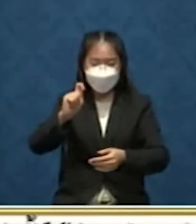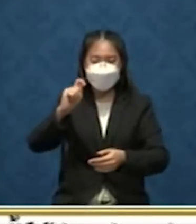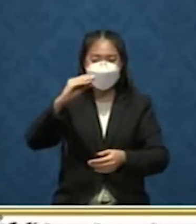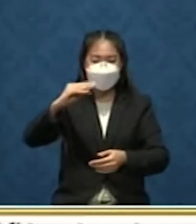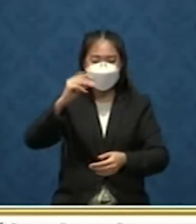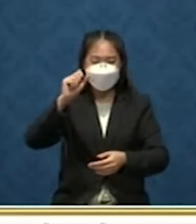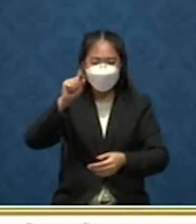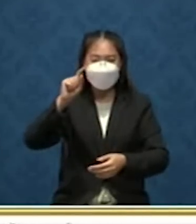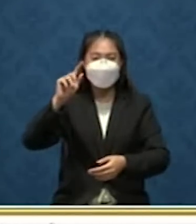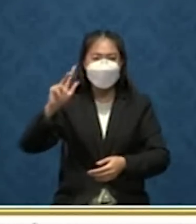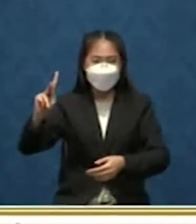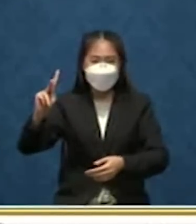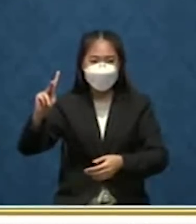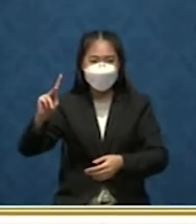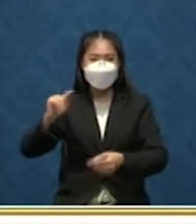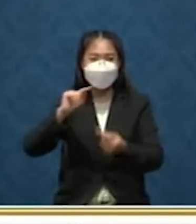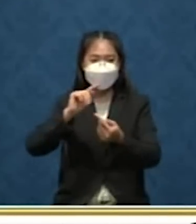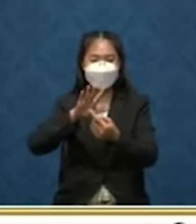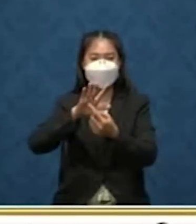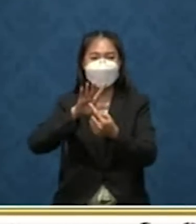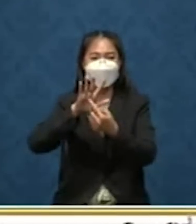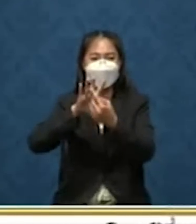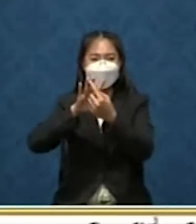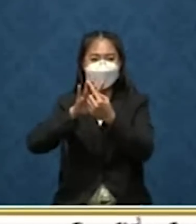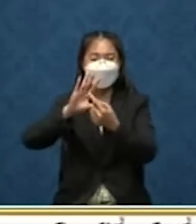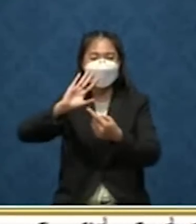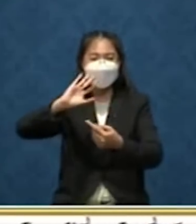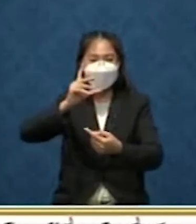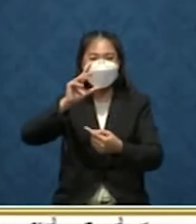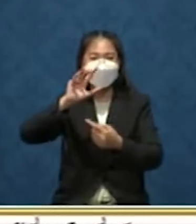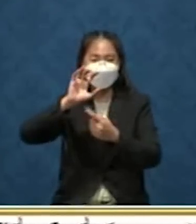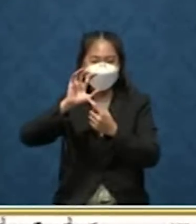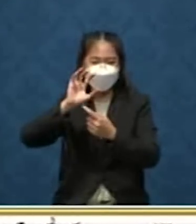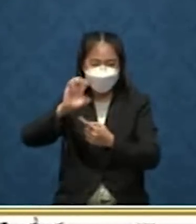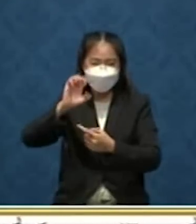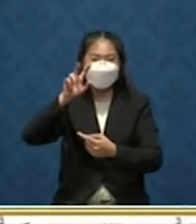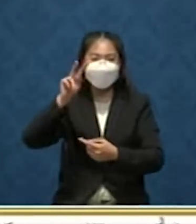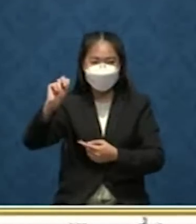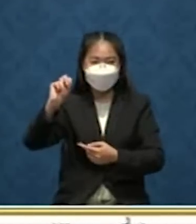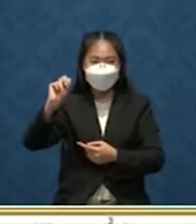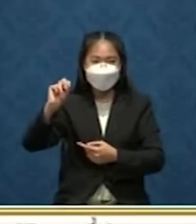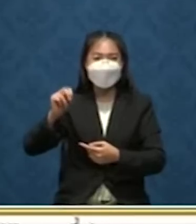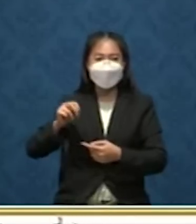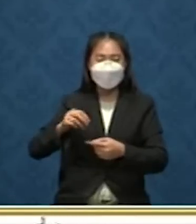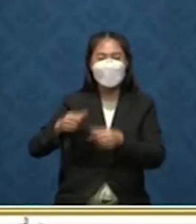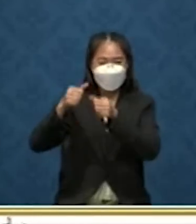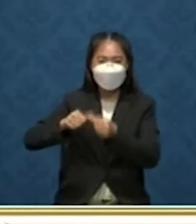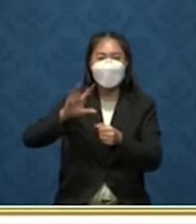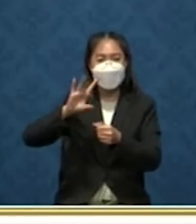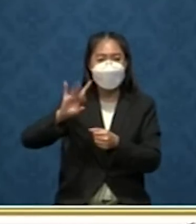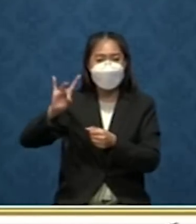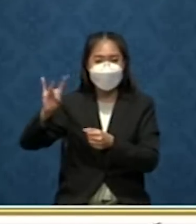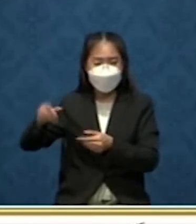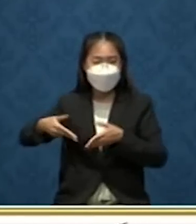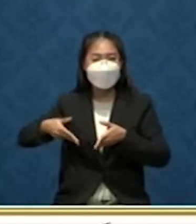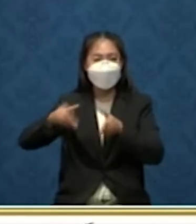เช่า ที่อยู่ 888 ถนนอโสกดิแงในเกาชี ที่อยู่ 888 ถ